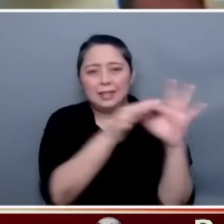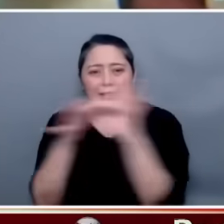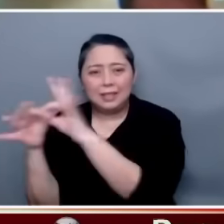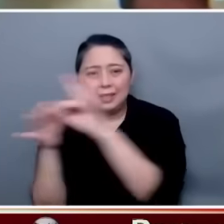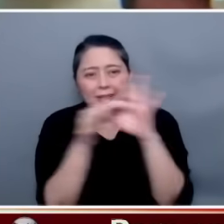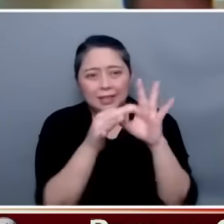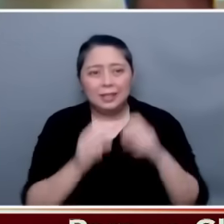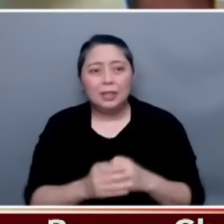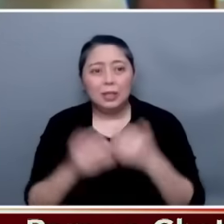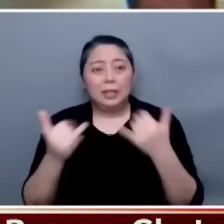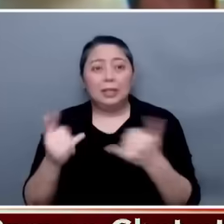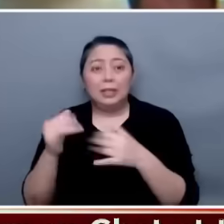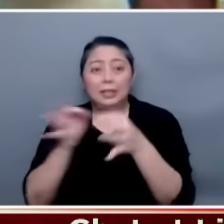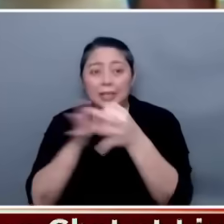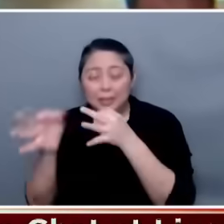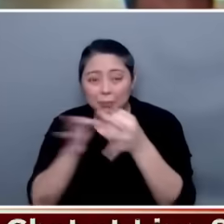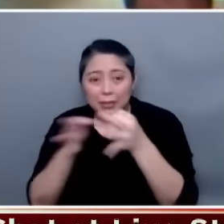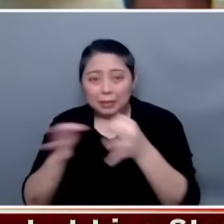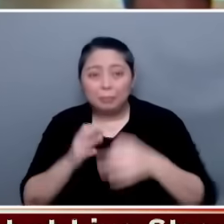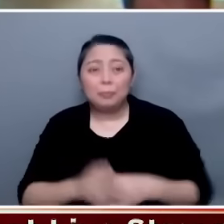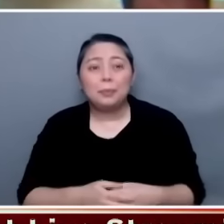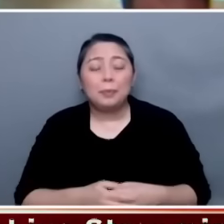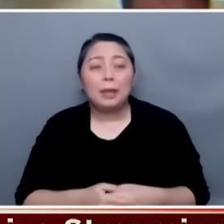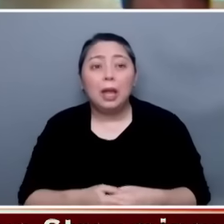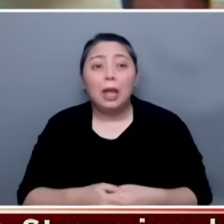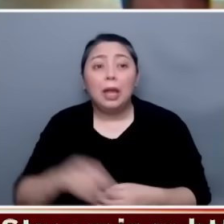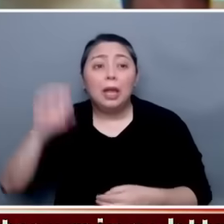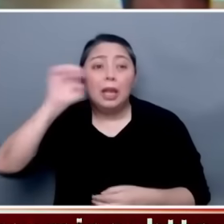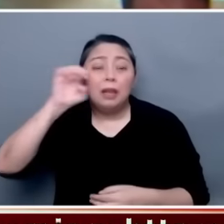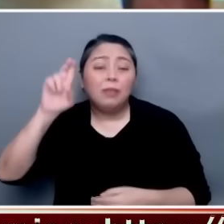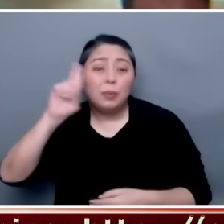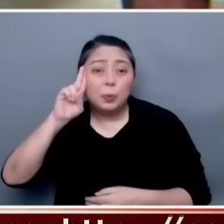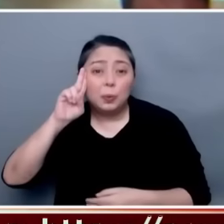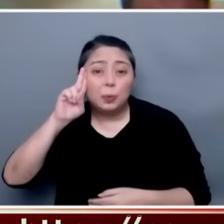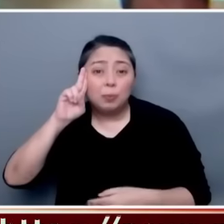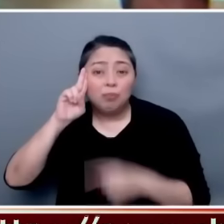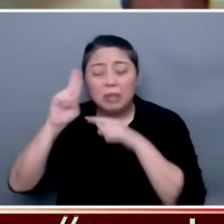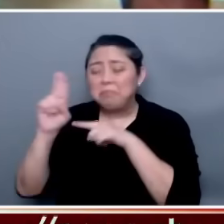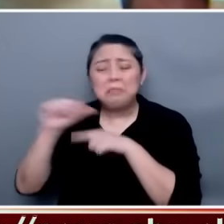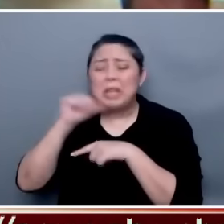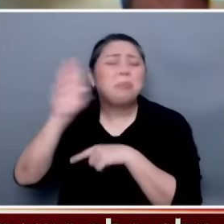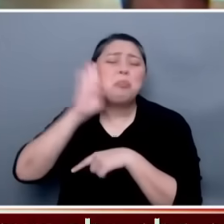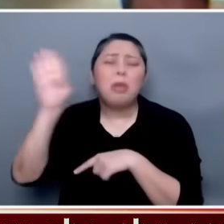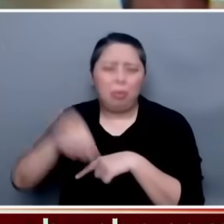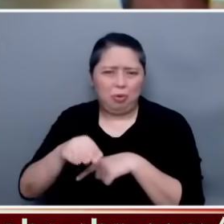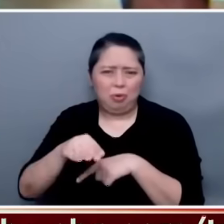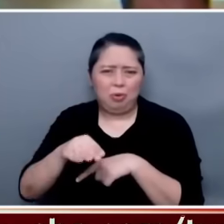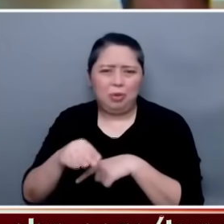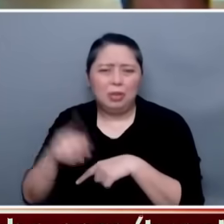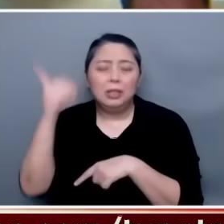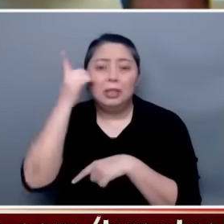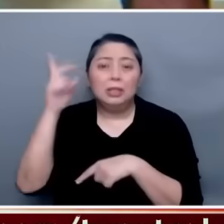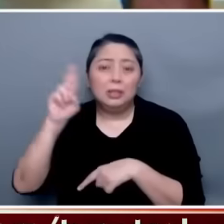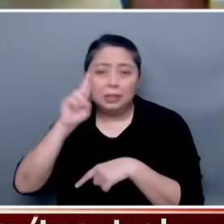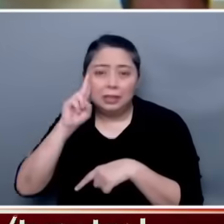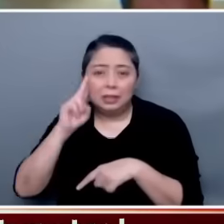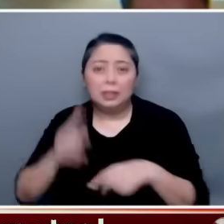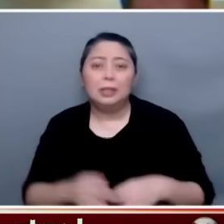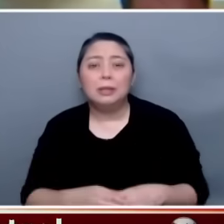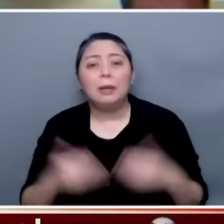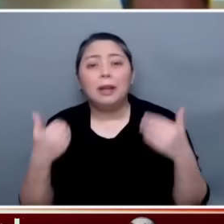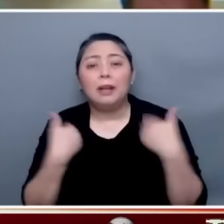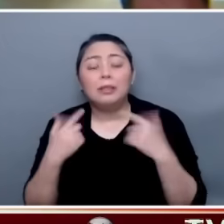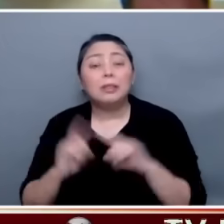think, the brother of Mr. Dennis Uy. Itong si Dennis Uy, Your Honor, ang mga relatives nito, yung mga